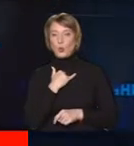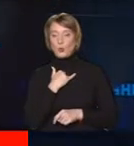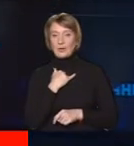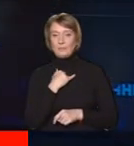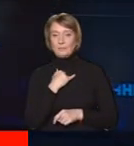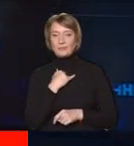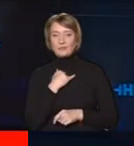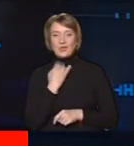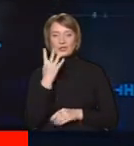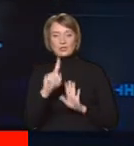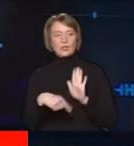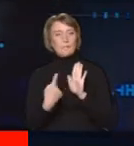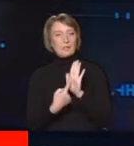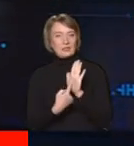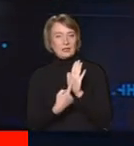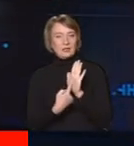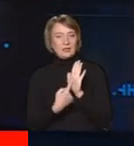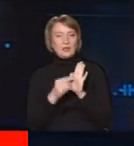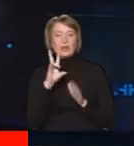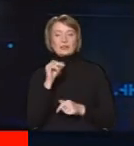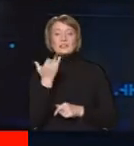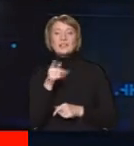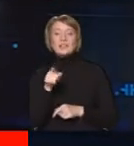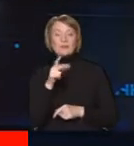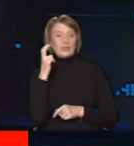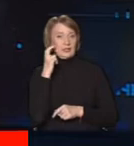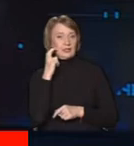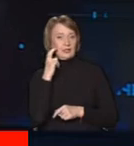киянина. 4 питання. Наскільки ви киянин? Давайте і